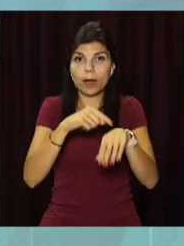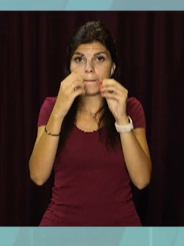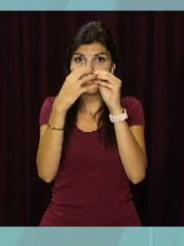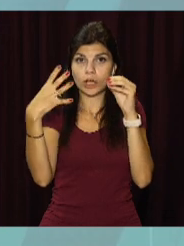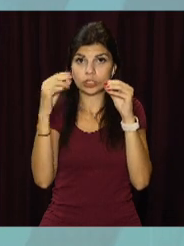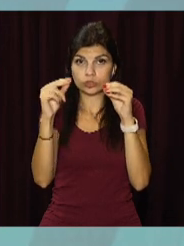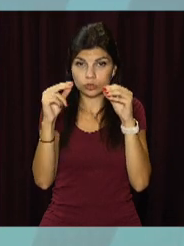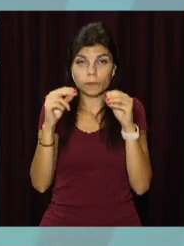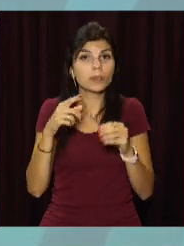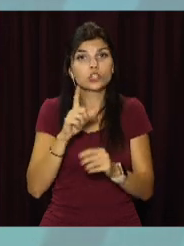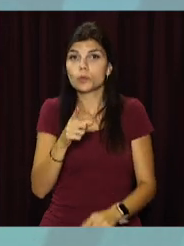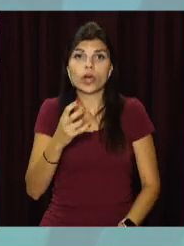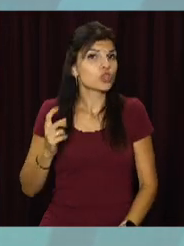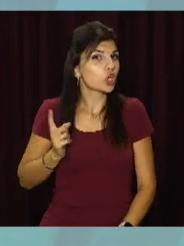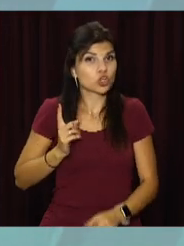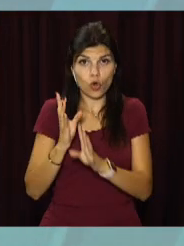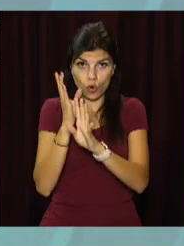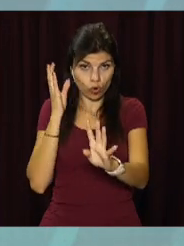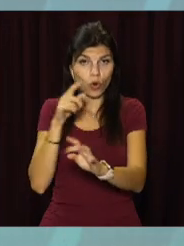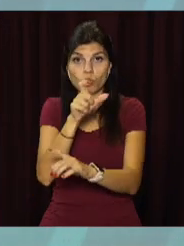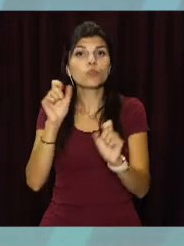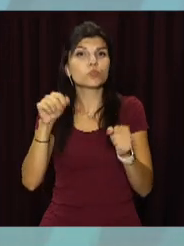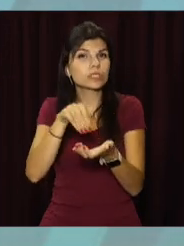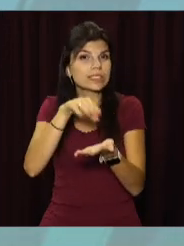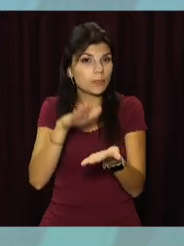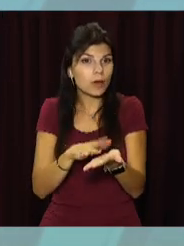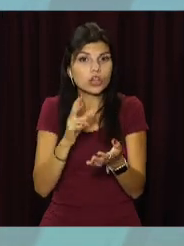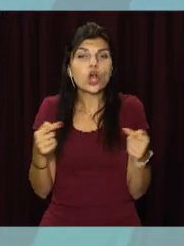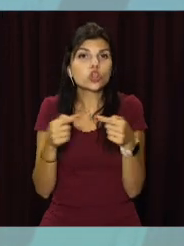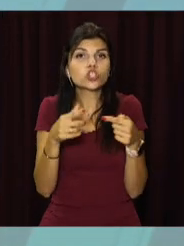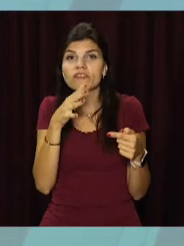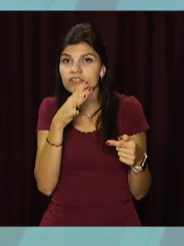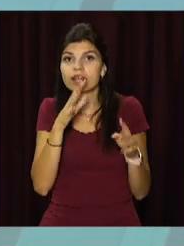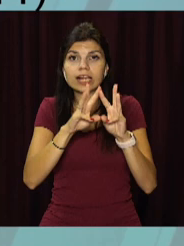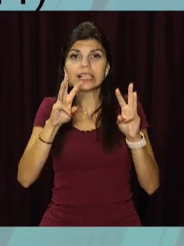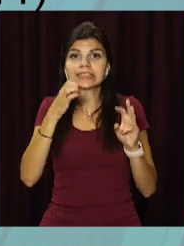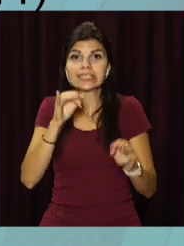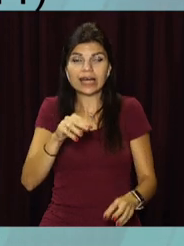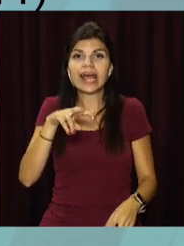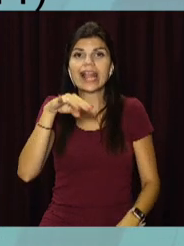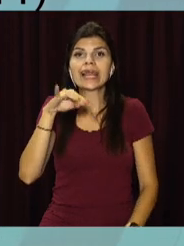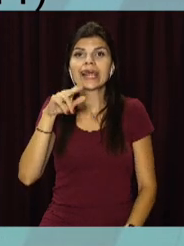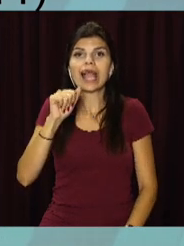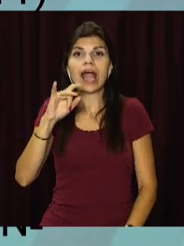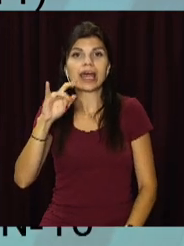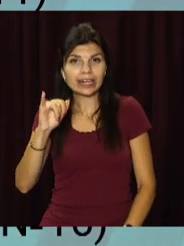години. Аби не чекати у черзі, містяни можуть записатися на точний час на сайті лікарі.in.ua,